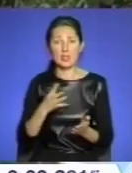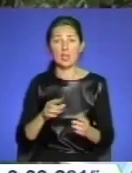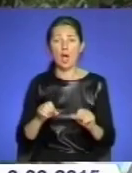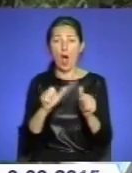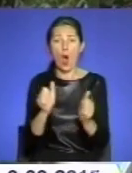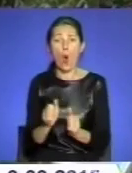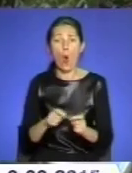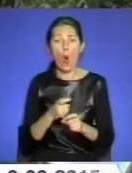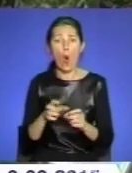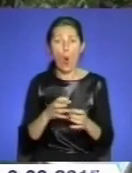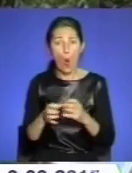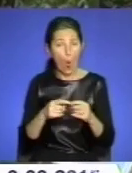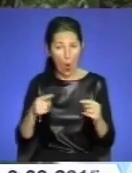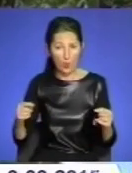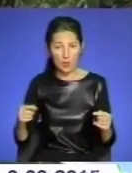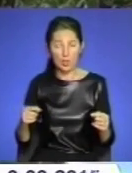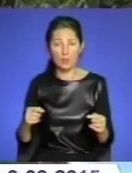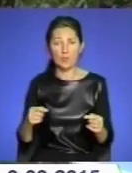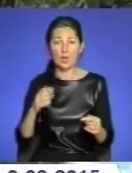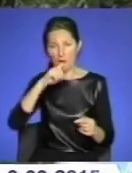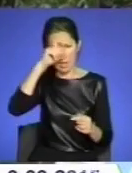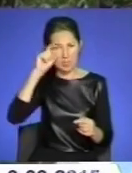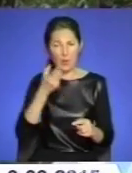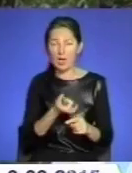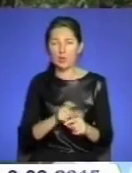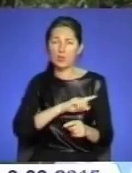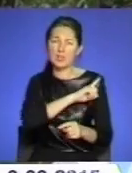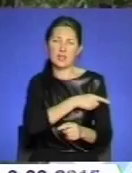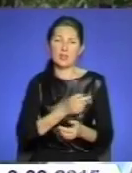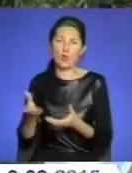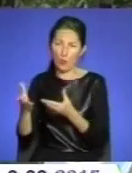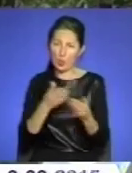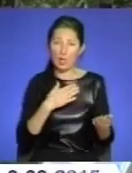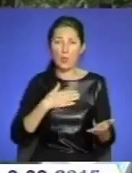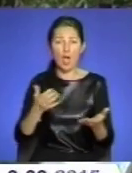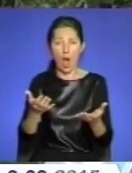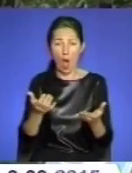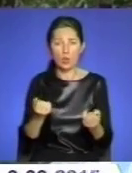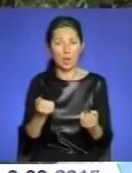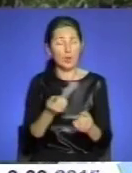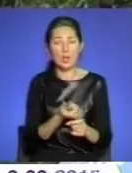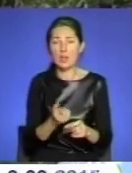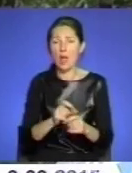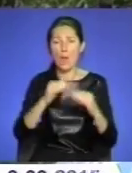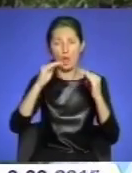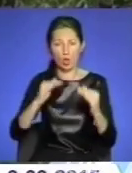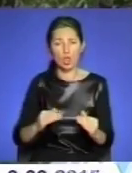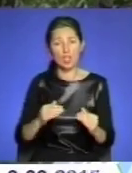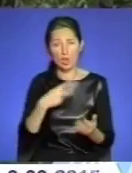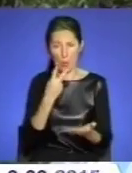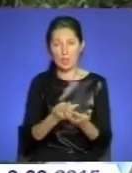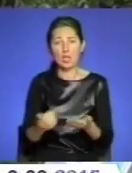городництва, адже спека дуже боляче вдарила, і ми отримали набагато нижчі показники по врожайності, ніж розраховували.